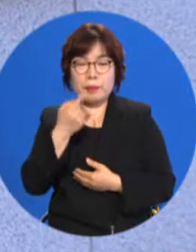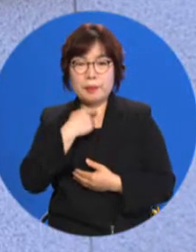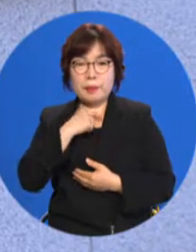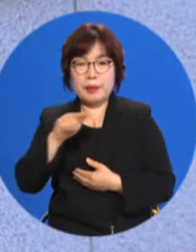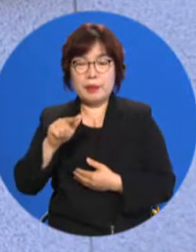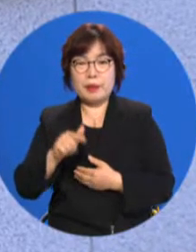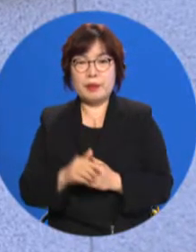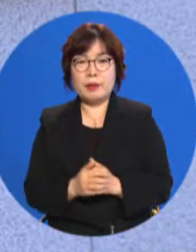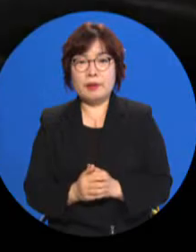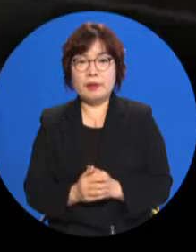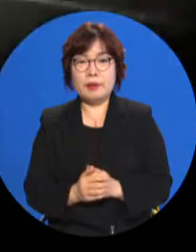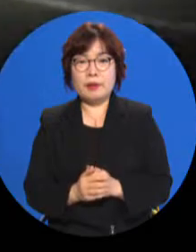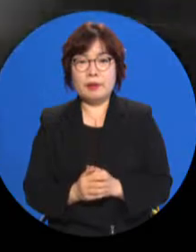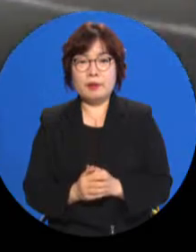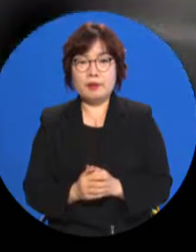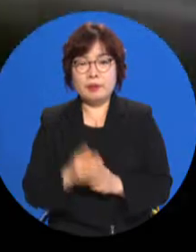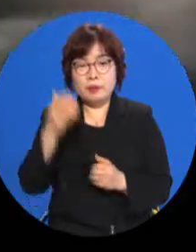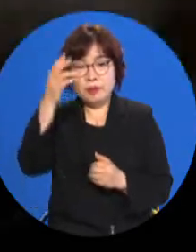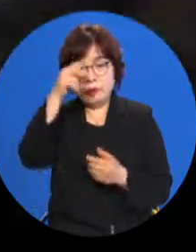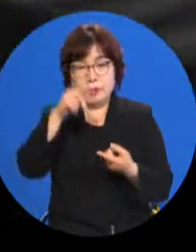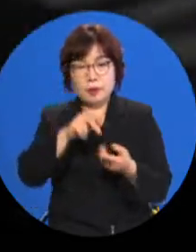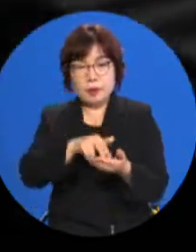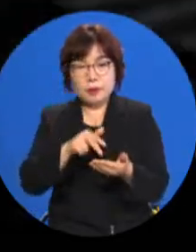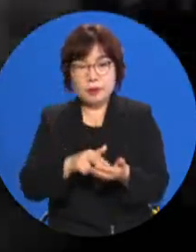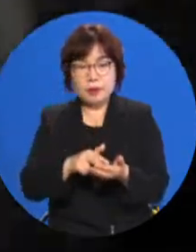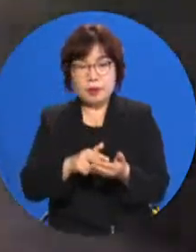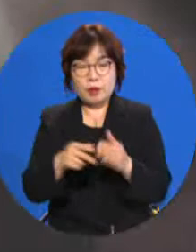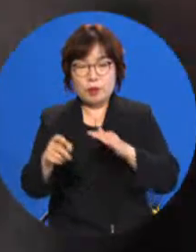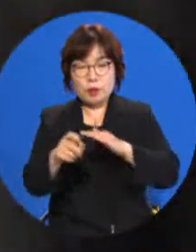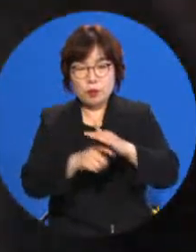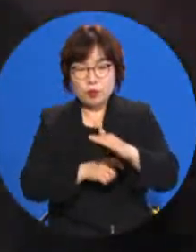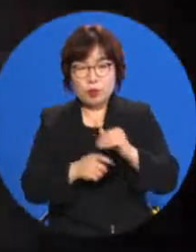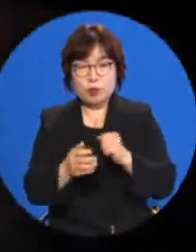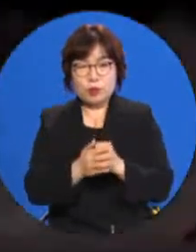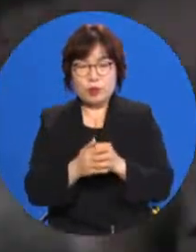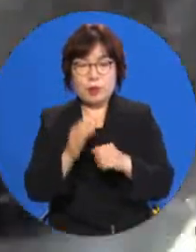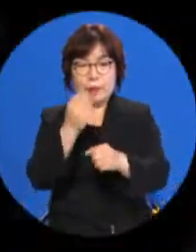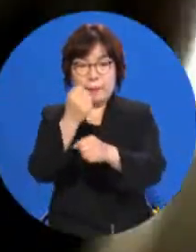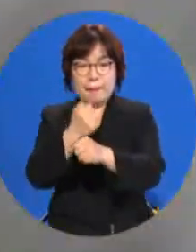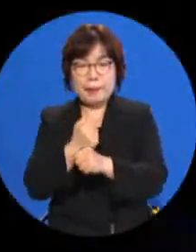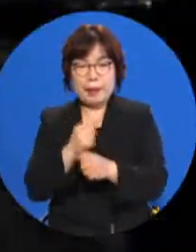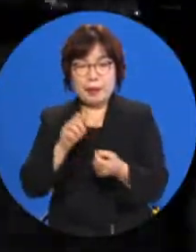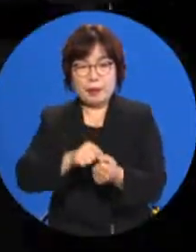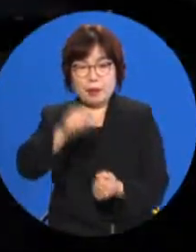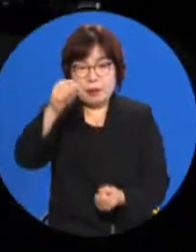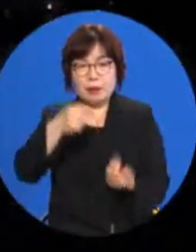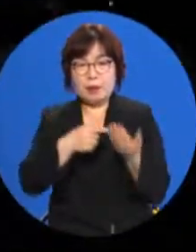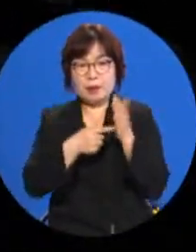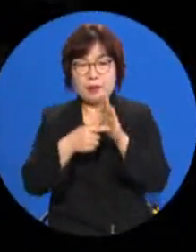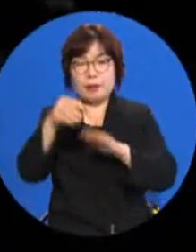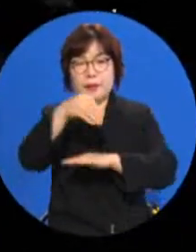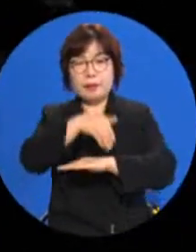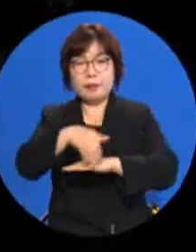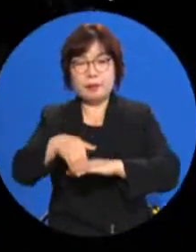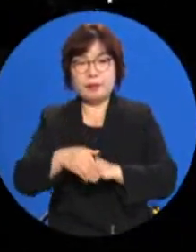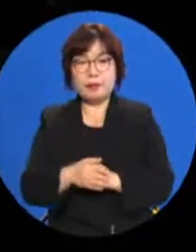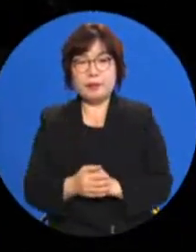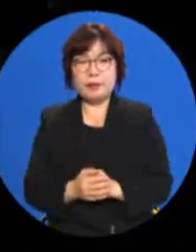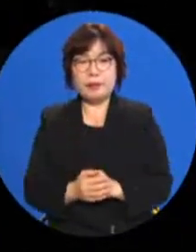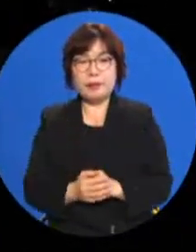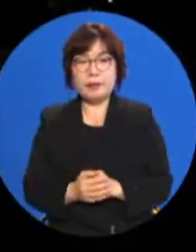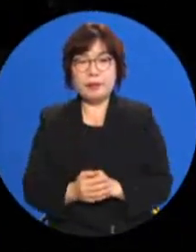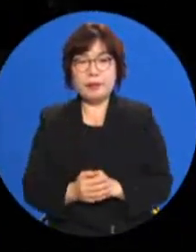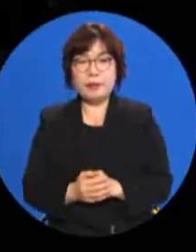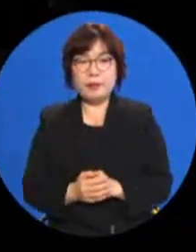부인했습니다 경찰은 김씨에 대해 절도 혐의 등으로 구속 영장 의 신청할 방침입니다 mbc 뉴스